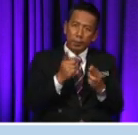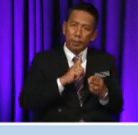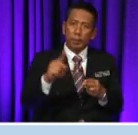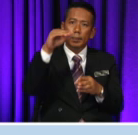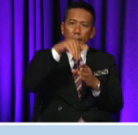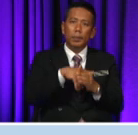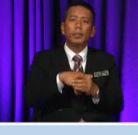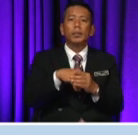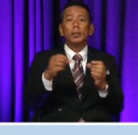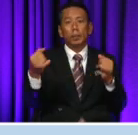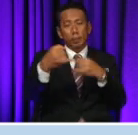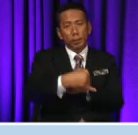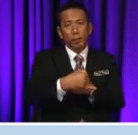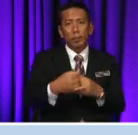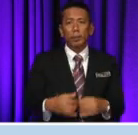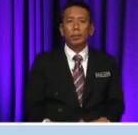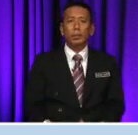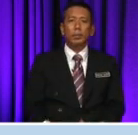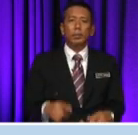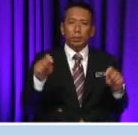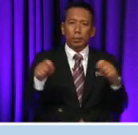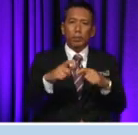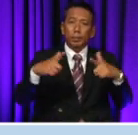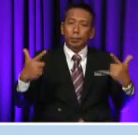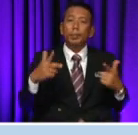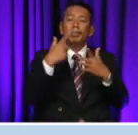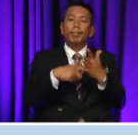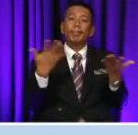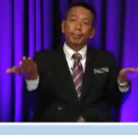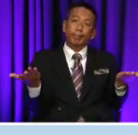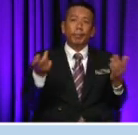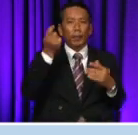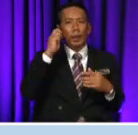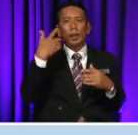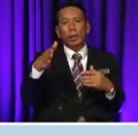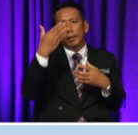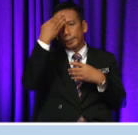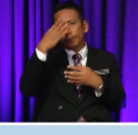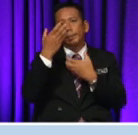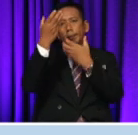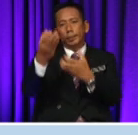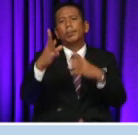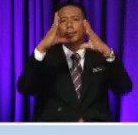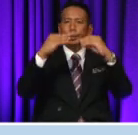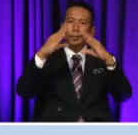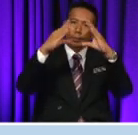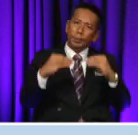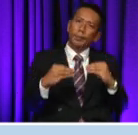dalam sebuah organisasi A tindakan yang lain pula oke tadi kita udah bagi cadangan suara